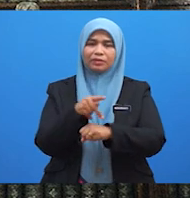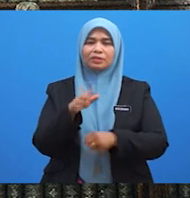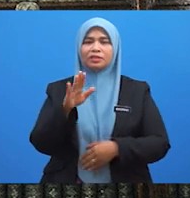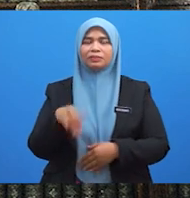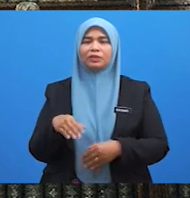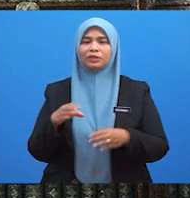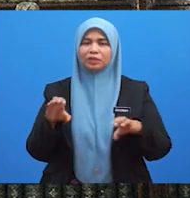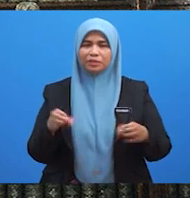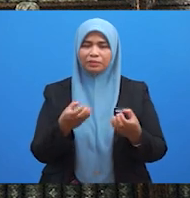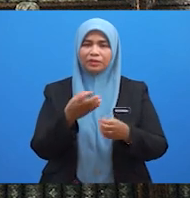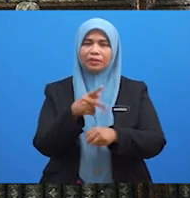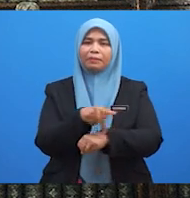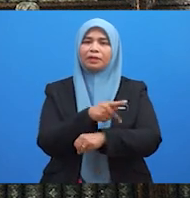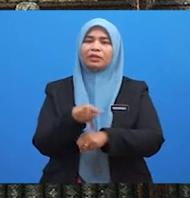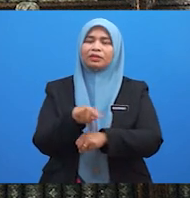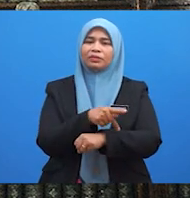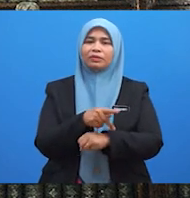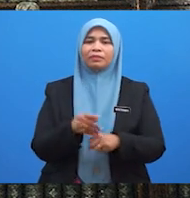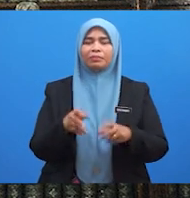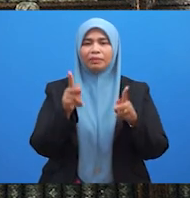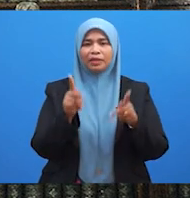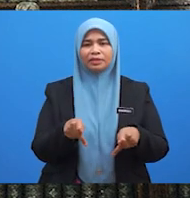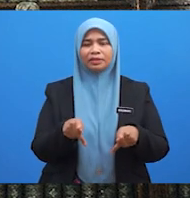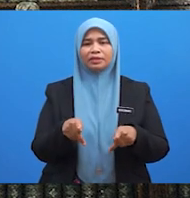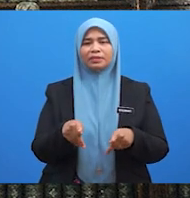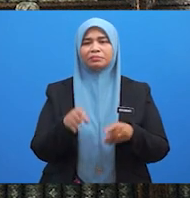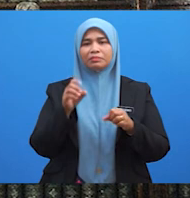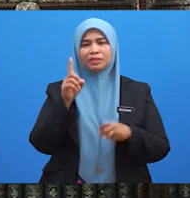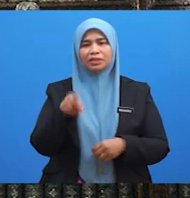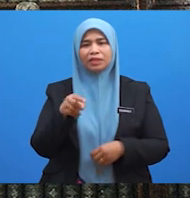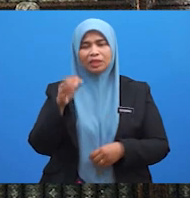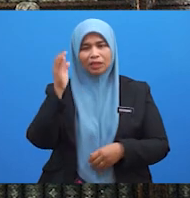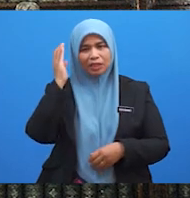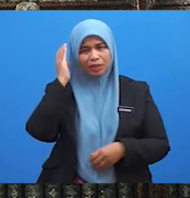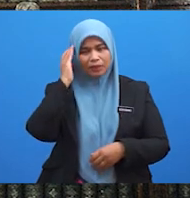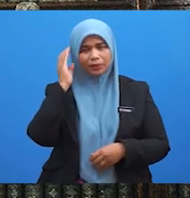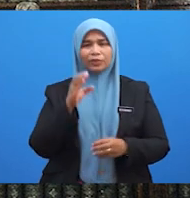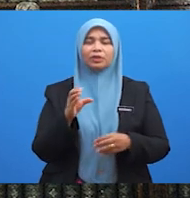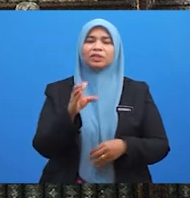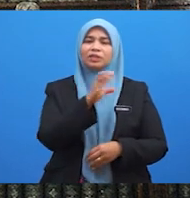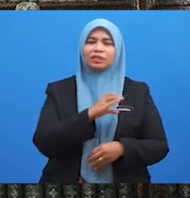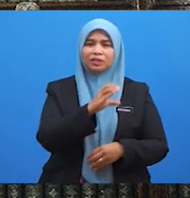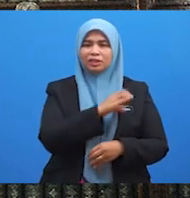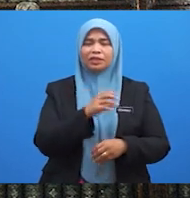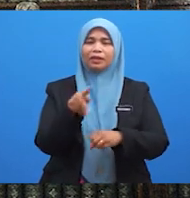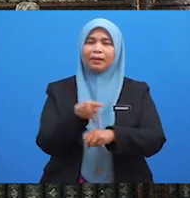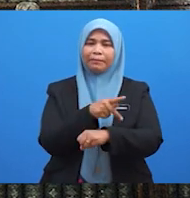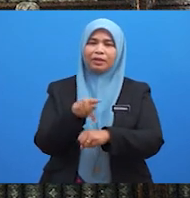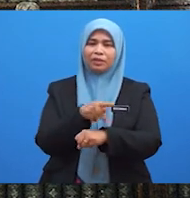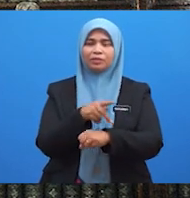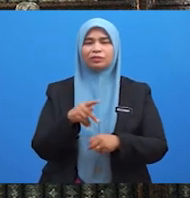Sebelum mencipta pantun, pelajar-pelajar kena tahu ciri-ciri pantun dahulu